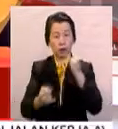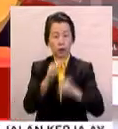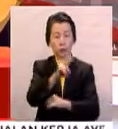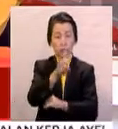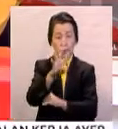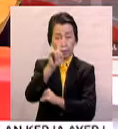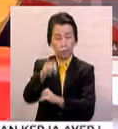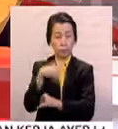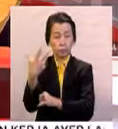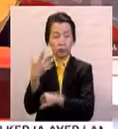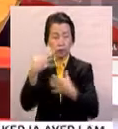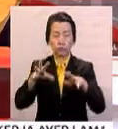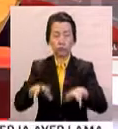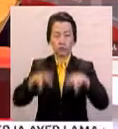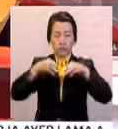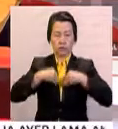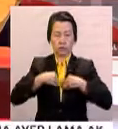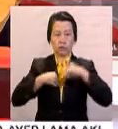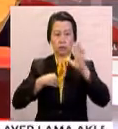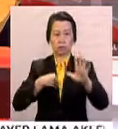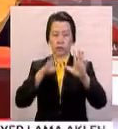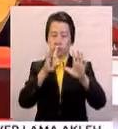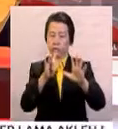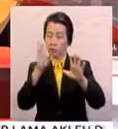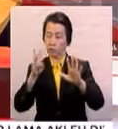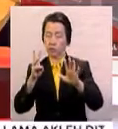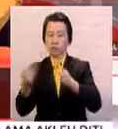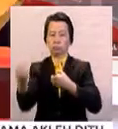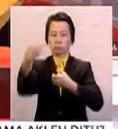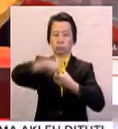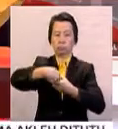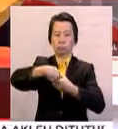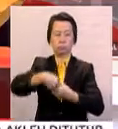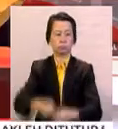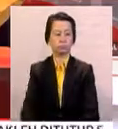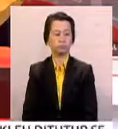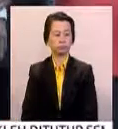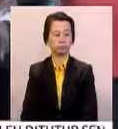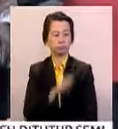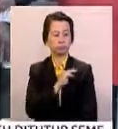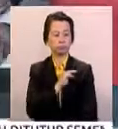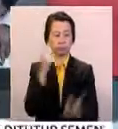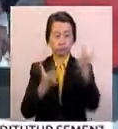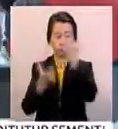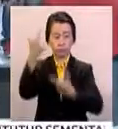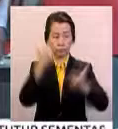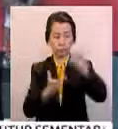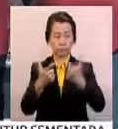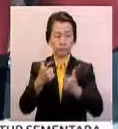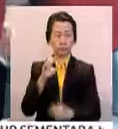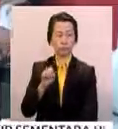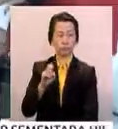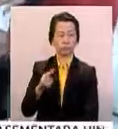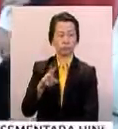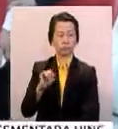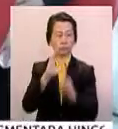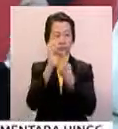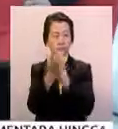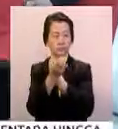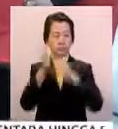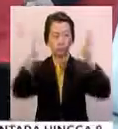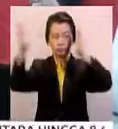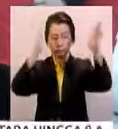Mac itu telah menerima 586 penyertaan. Menurut Menteri Pelancongan Seni dan Budaya Malaysia,